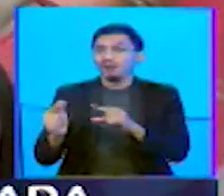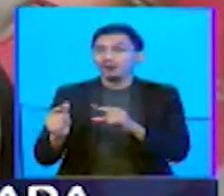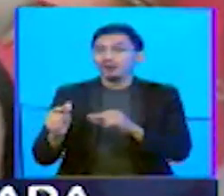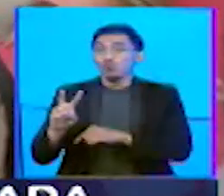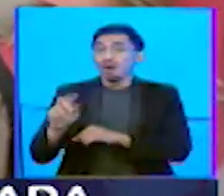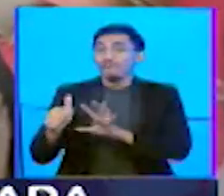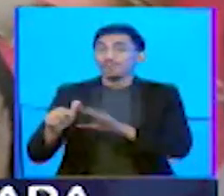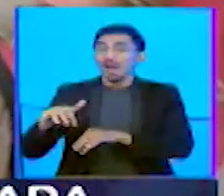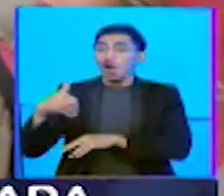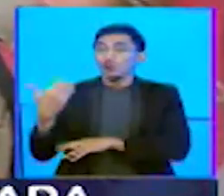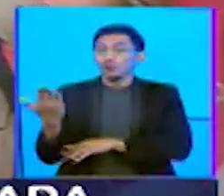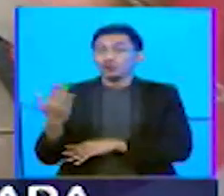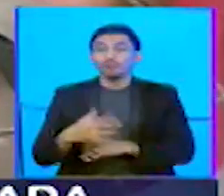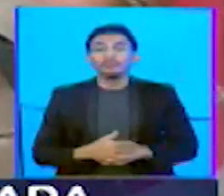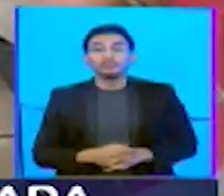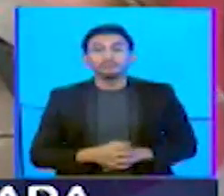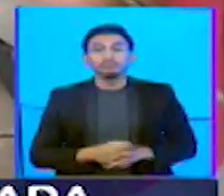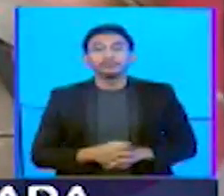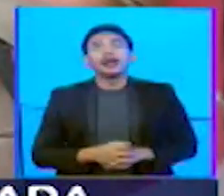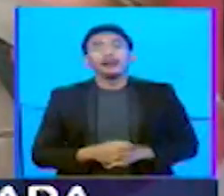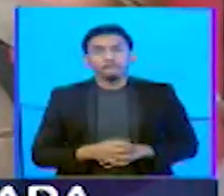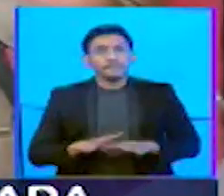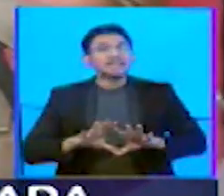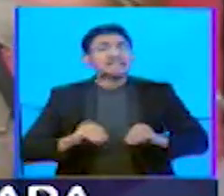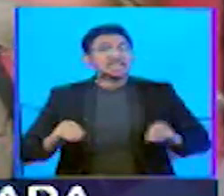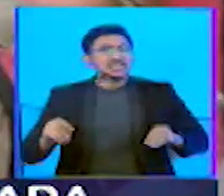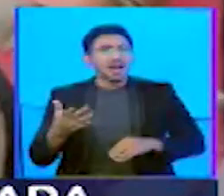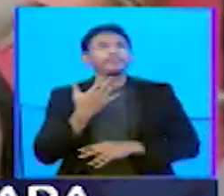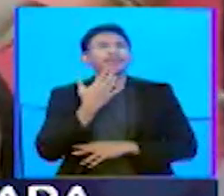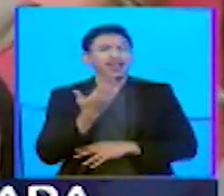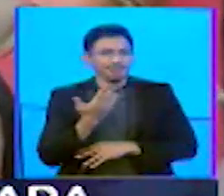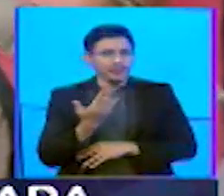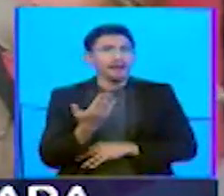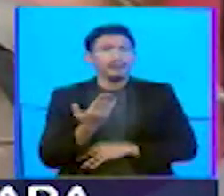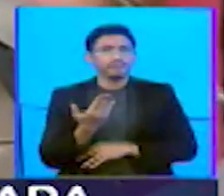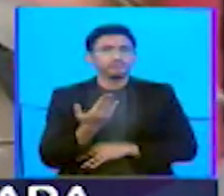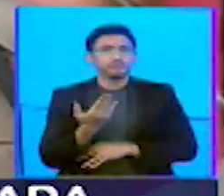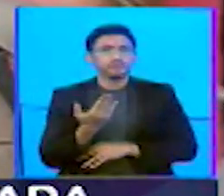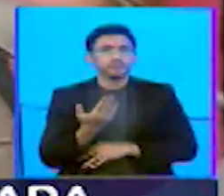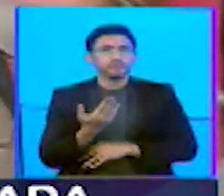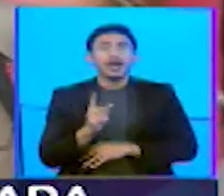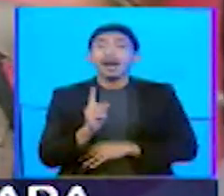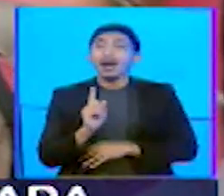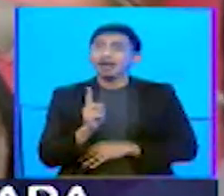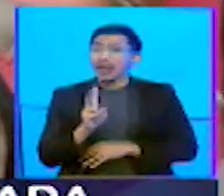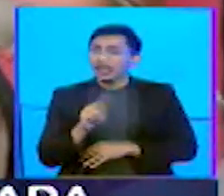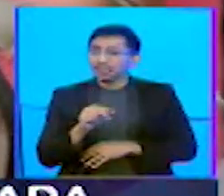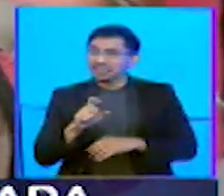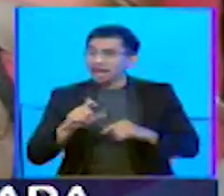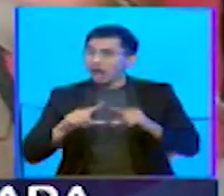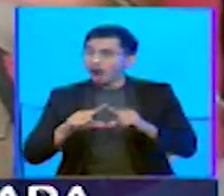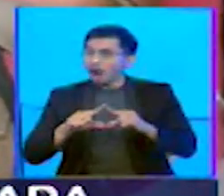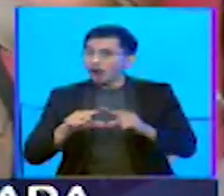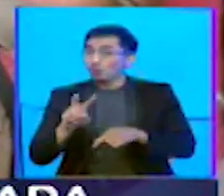pekerjaannya karyawan swasta dan tersangka kedua inisial ca25 tahun dimana